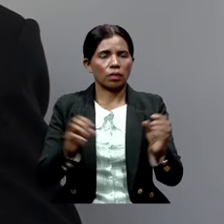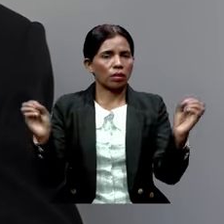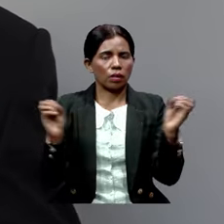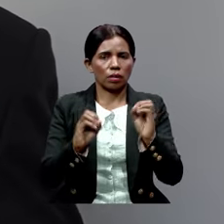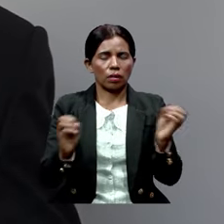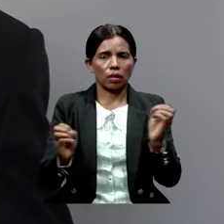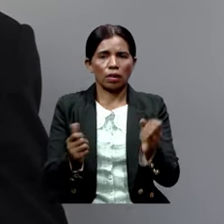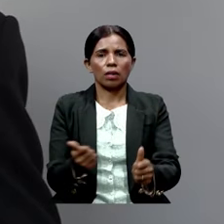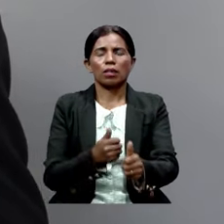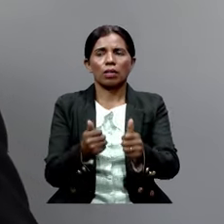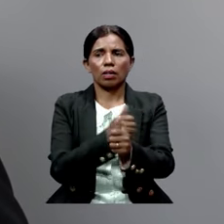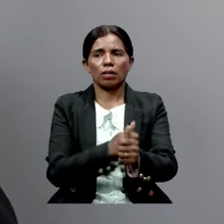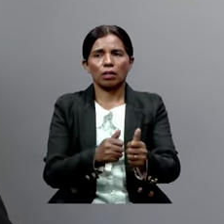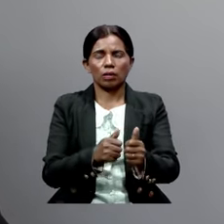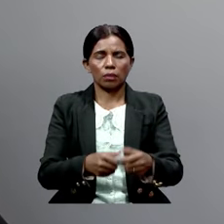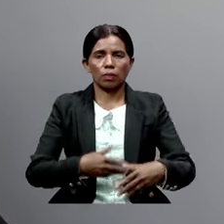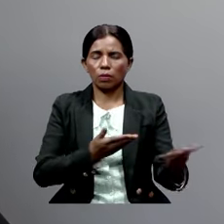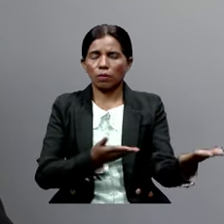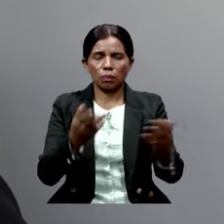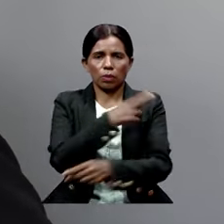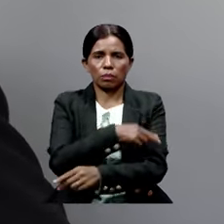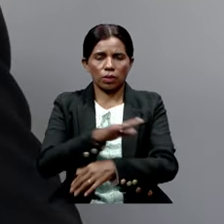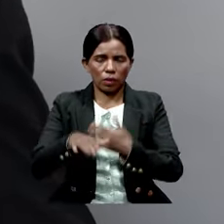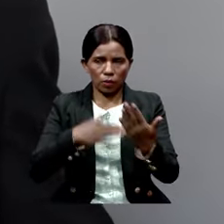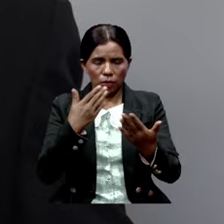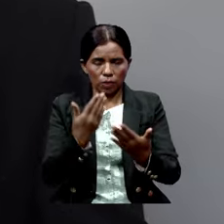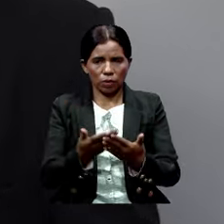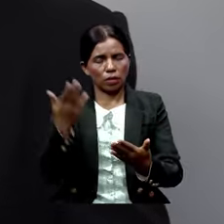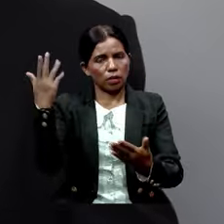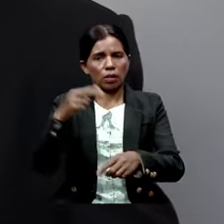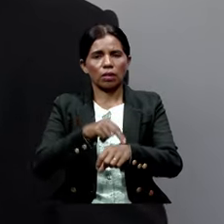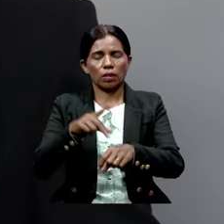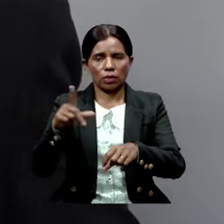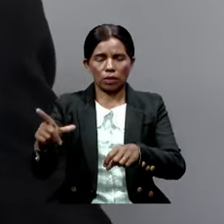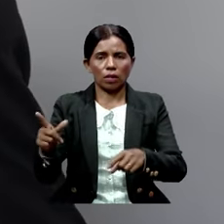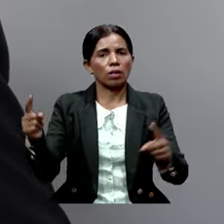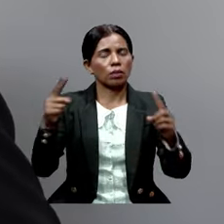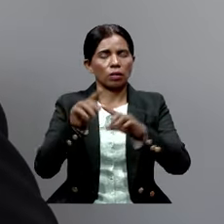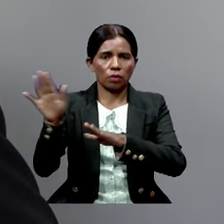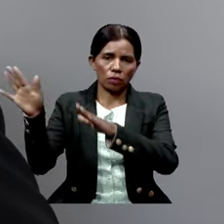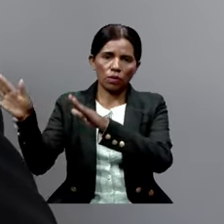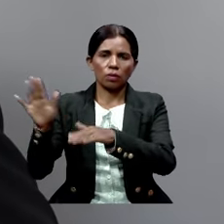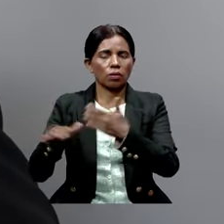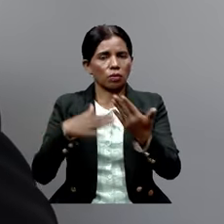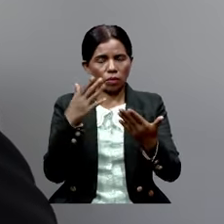katu prense sentro Saudi Sergo tu klinik ser nebe ke i nasional mosto base ba aimuruk nebe